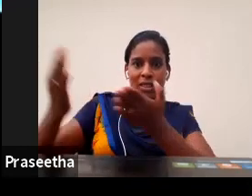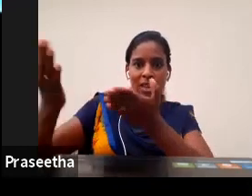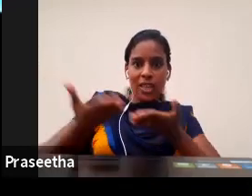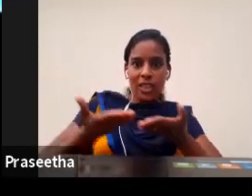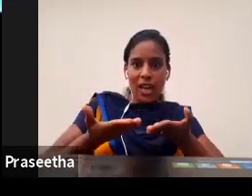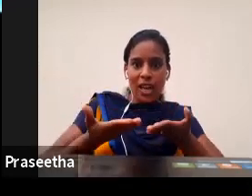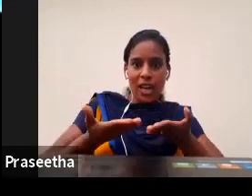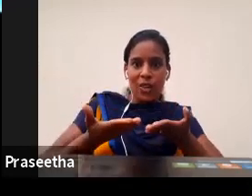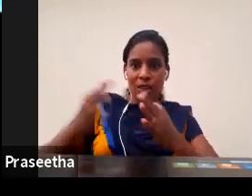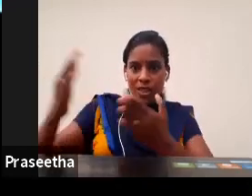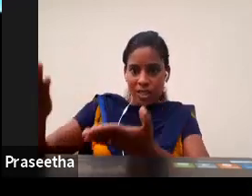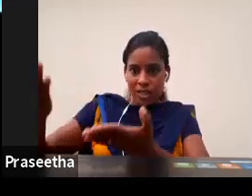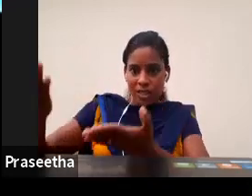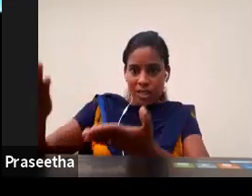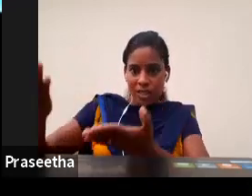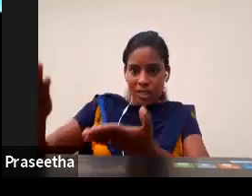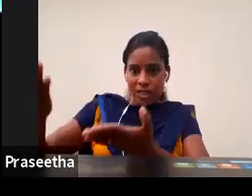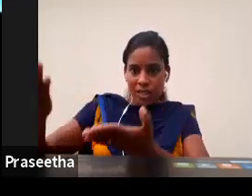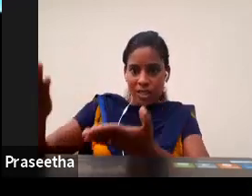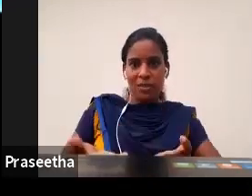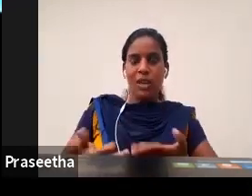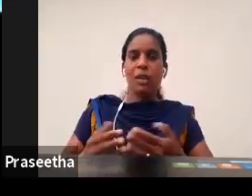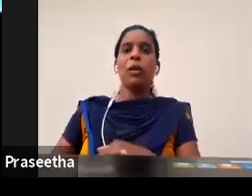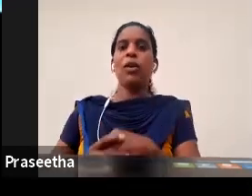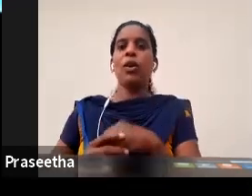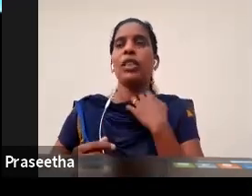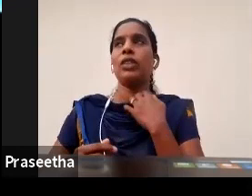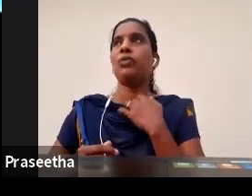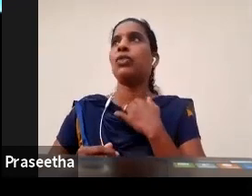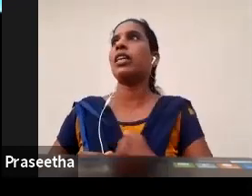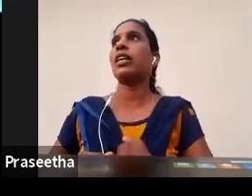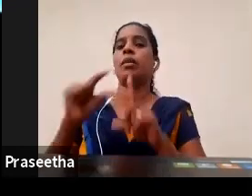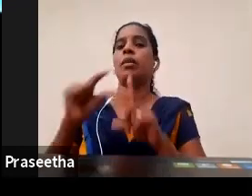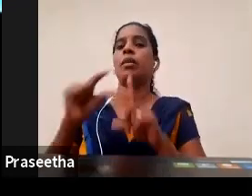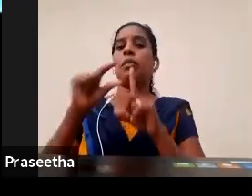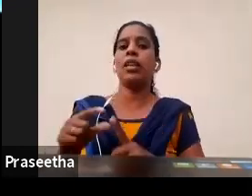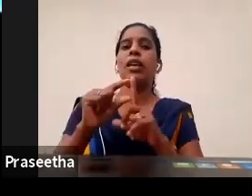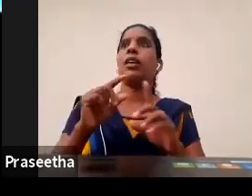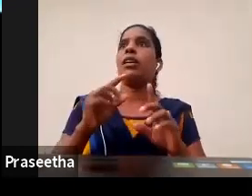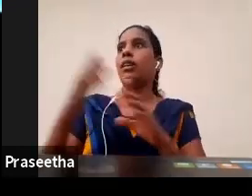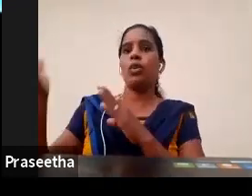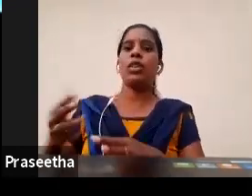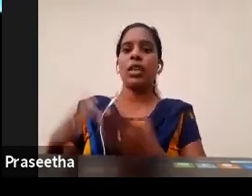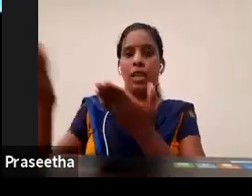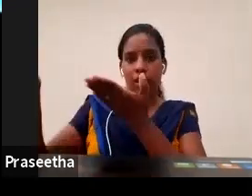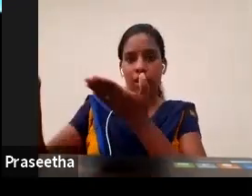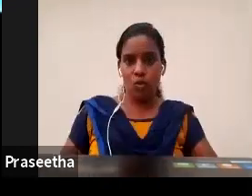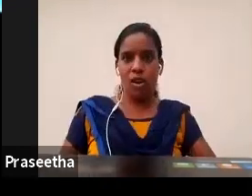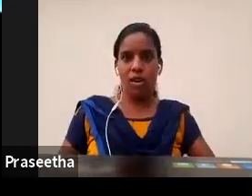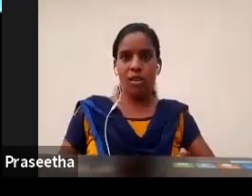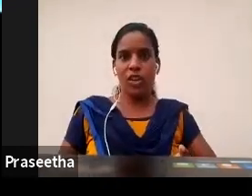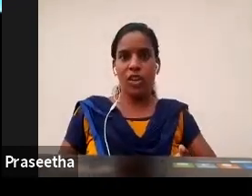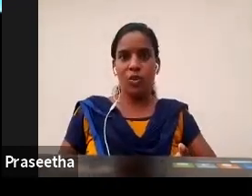ഇതാണ് ഞാൻ താഴോട്ട് കാണിച്ചത് വെൽക്കം വെൽക്കം നമ്മളിപ്പോ ചീഫ് ഗസ്റ്റിനെയൊക്കെ നമ്മുടെ